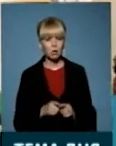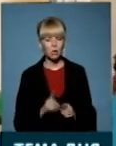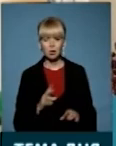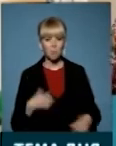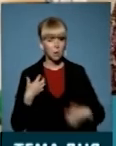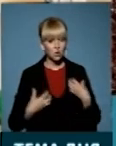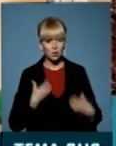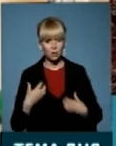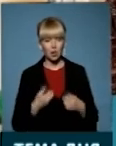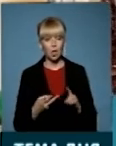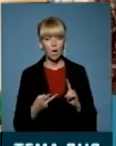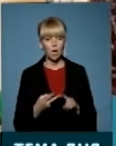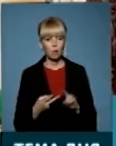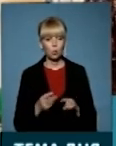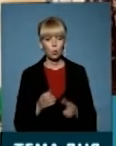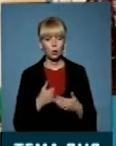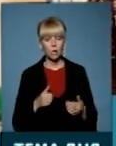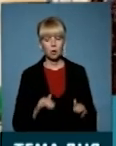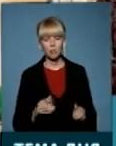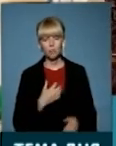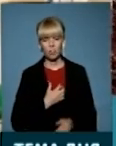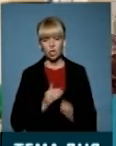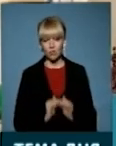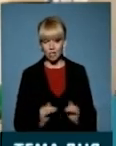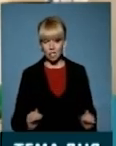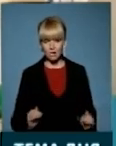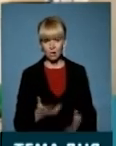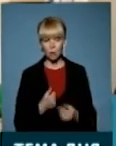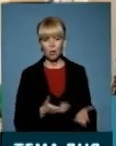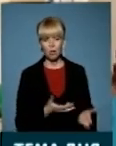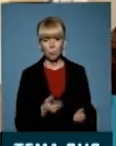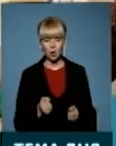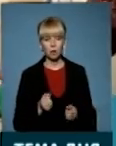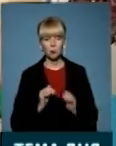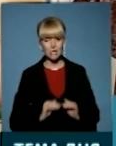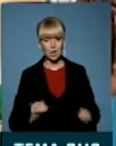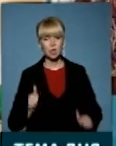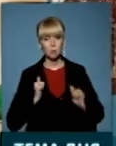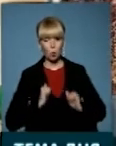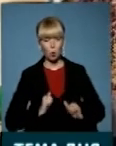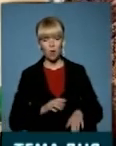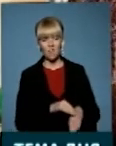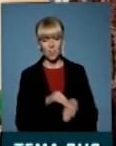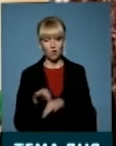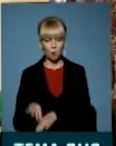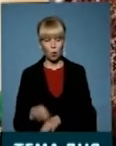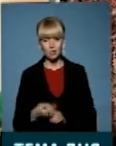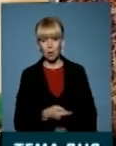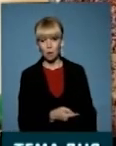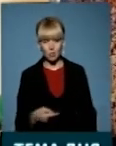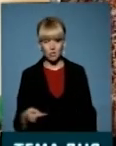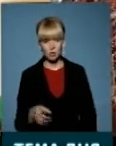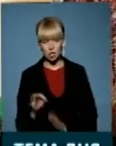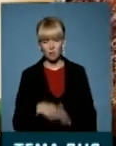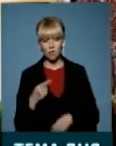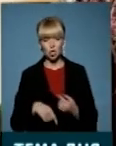метушитися. По-друге, у нас пріоритетні діти, так. Тобто ми беремо дітей спокійно, відвозимо це перший поверх.